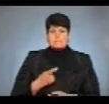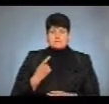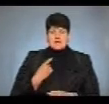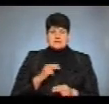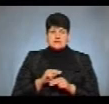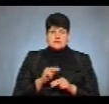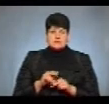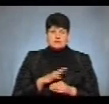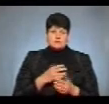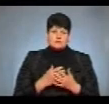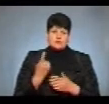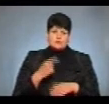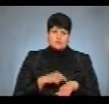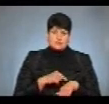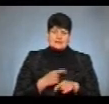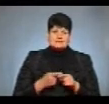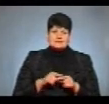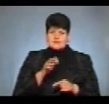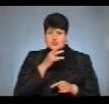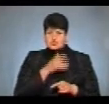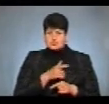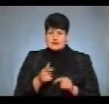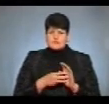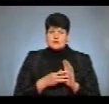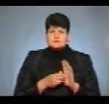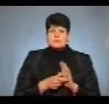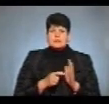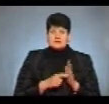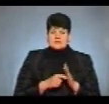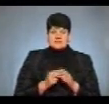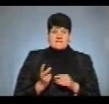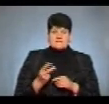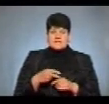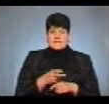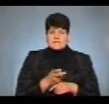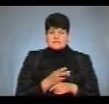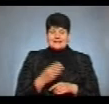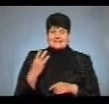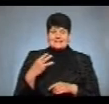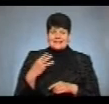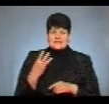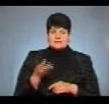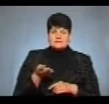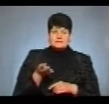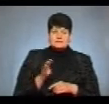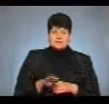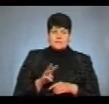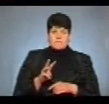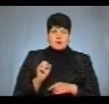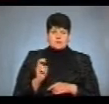Майстер-клас тривав близько години. За цей час восьмикласники вирізали 30 символів